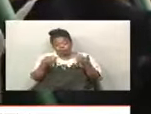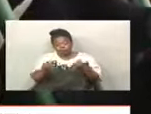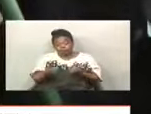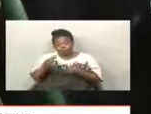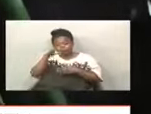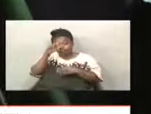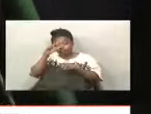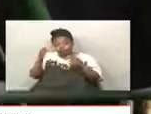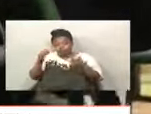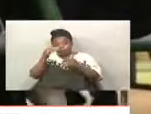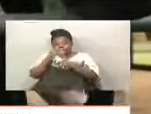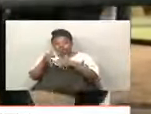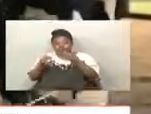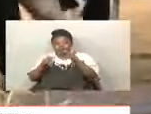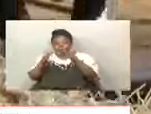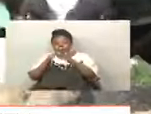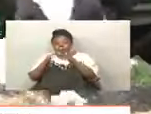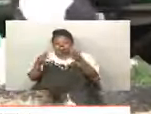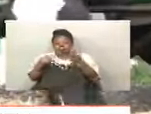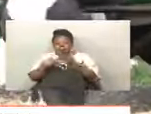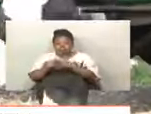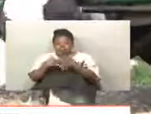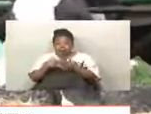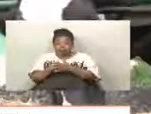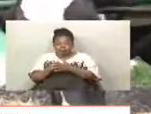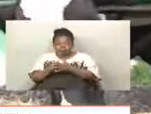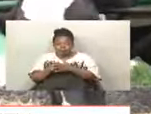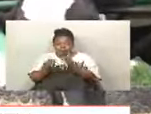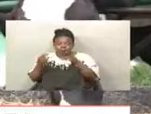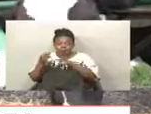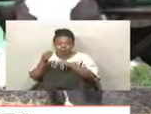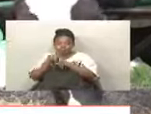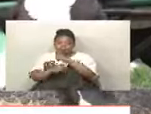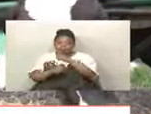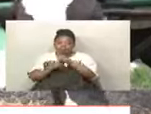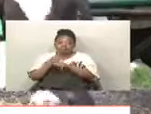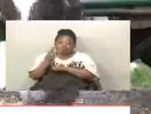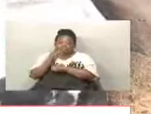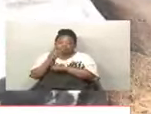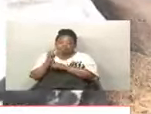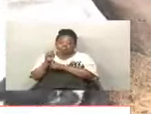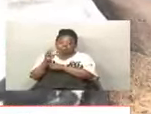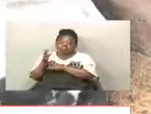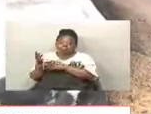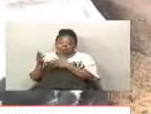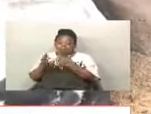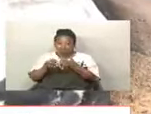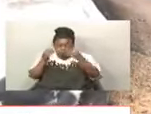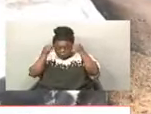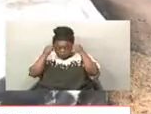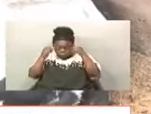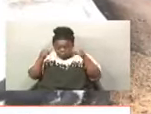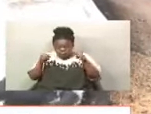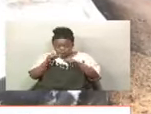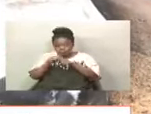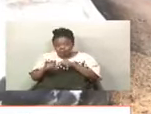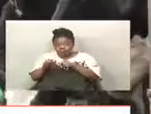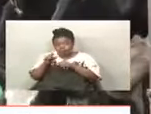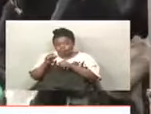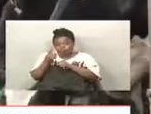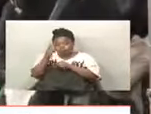yayigirayo okuzimba ebiyumba eby'ebyuma. We gwatukira omwaka gwa 2014 yali aleese nti ezivamu wakati